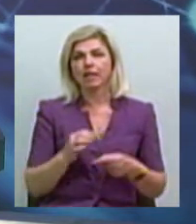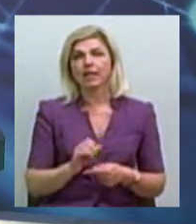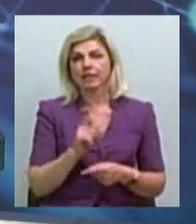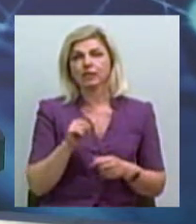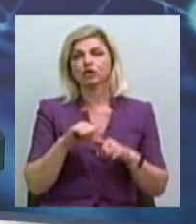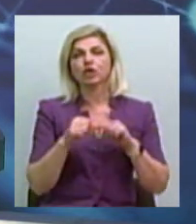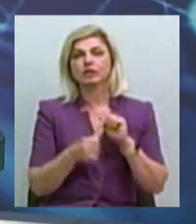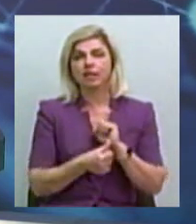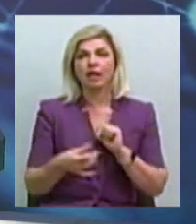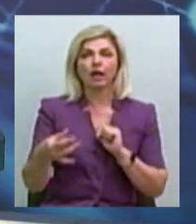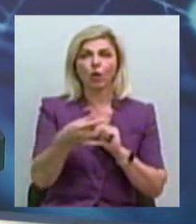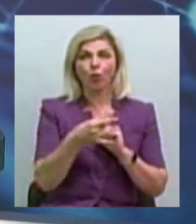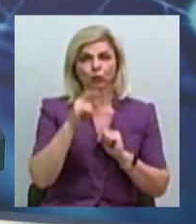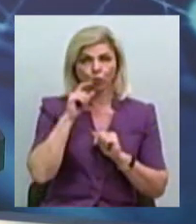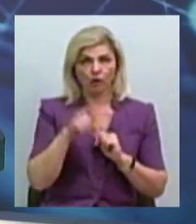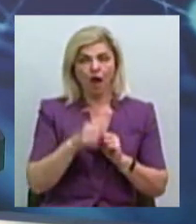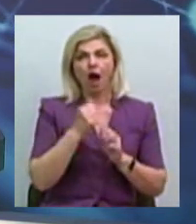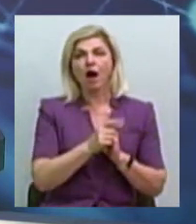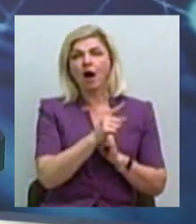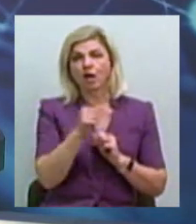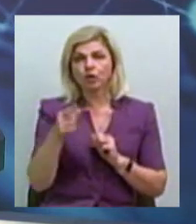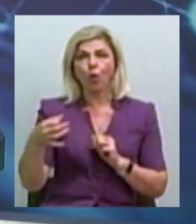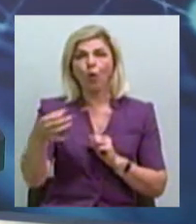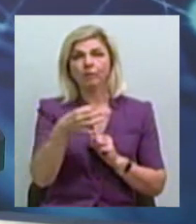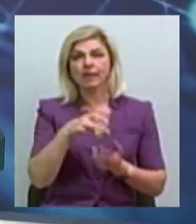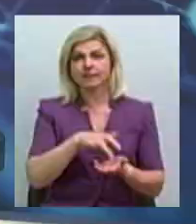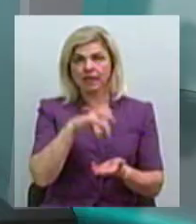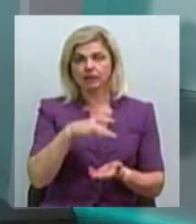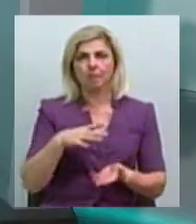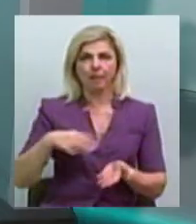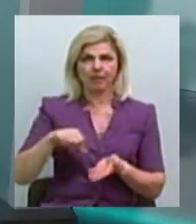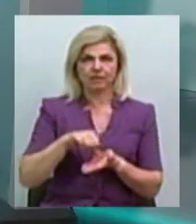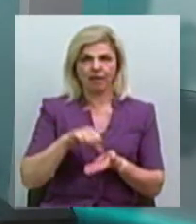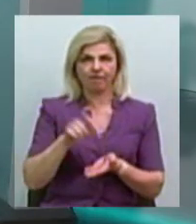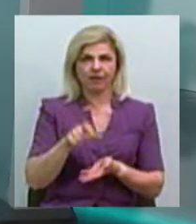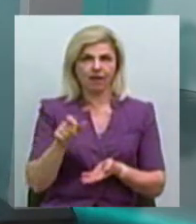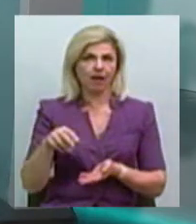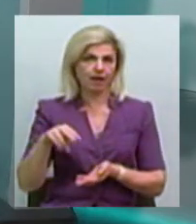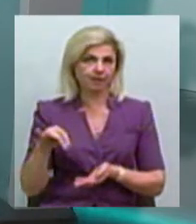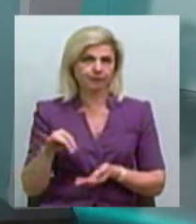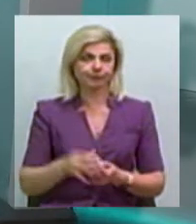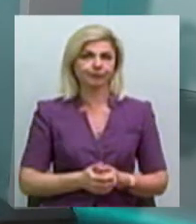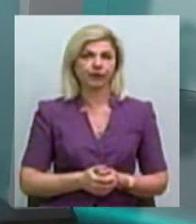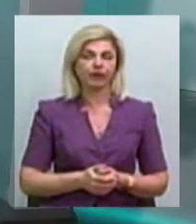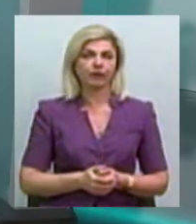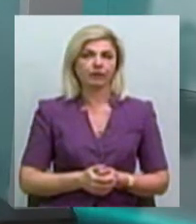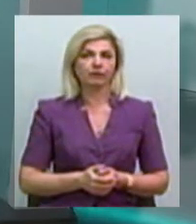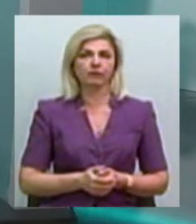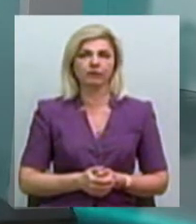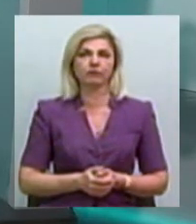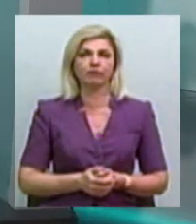регіонів України. Практично з кожного обласного центру були представники. Тобто, судячи